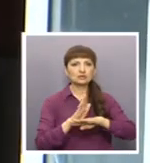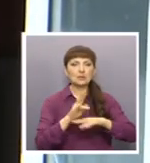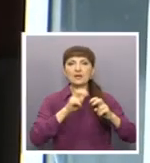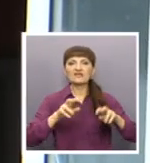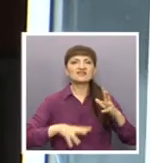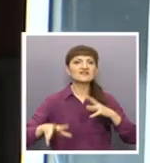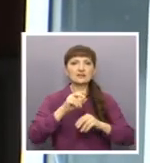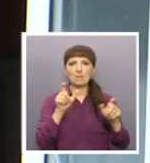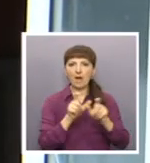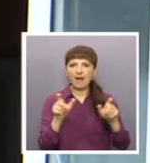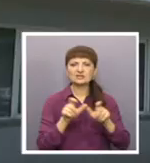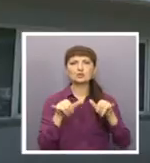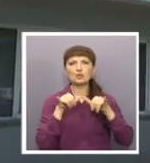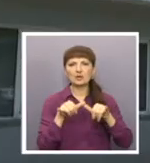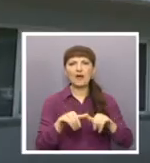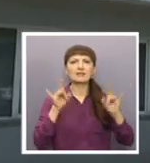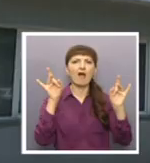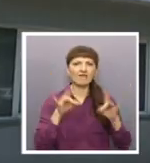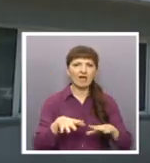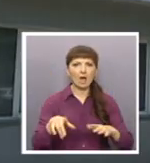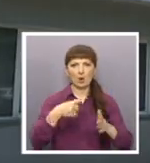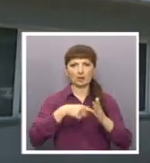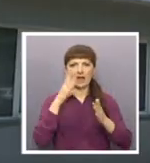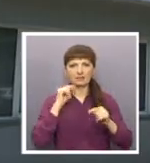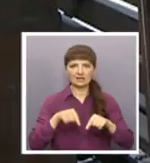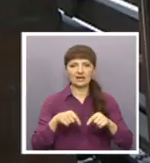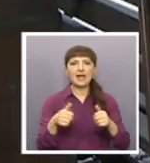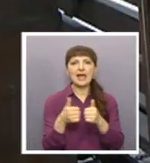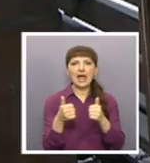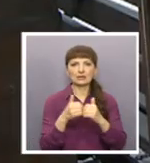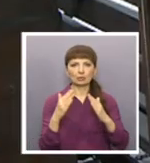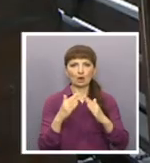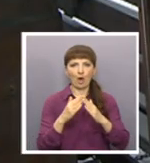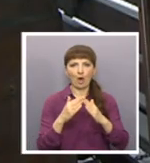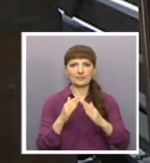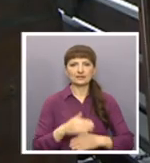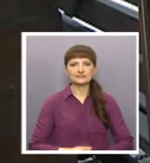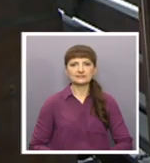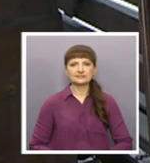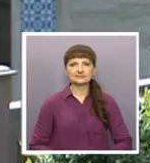все магазины и супермаркеты, кафе и рестораны города, пристроенные к жилым домам. Мы